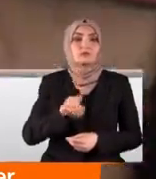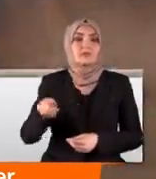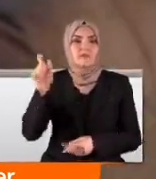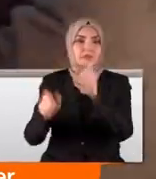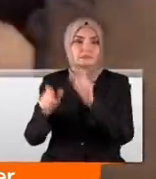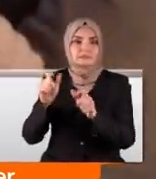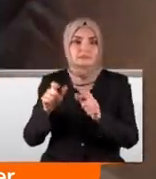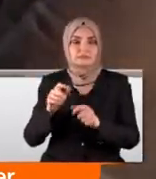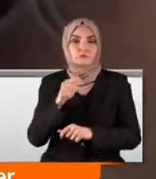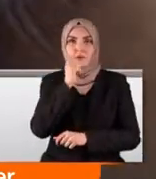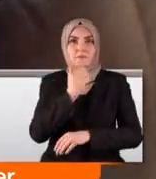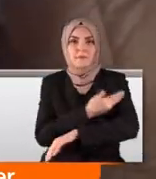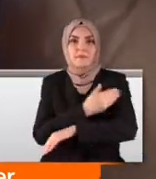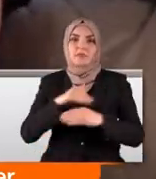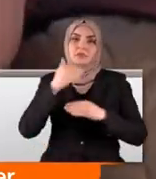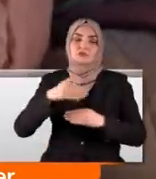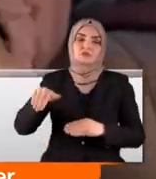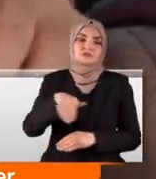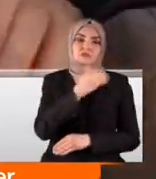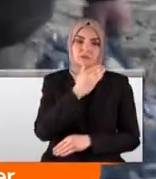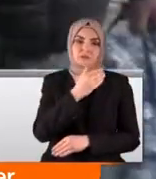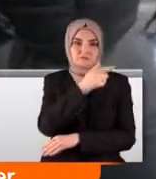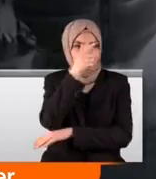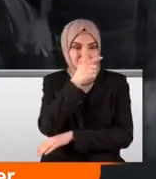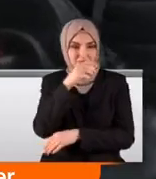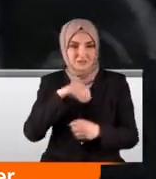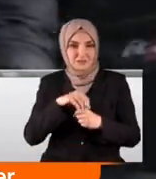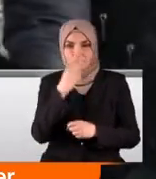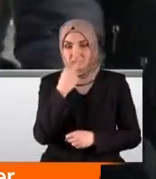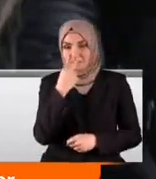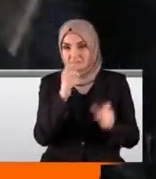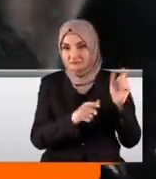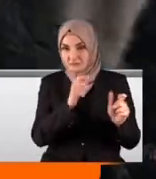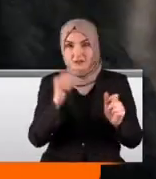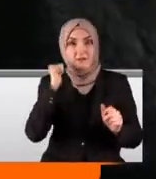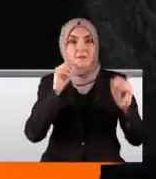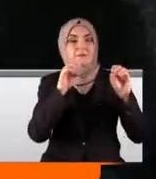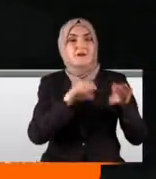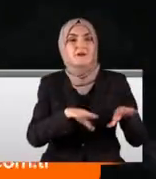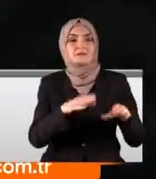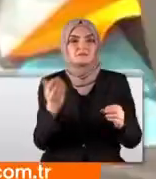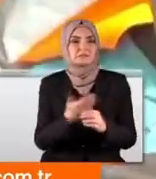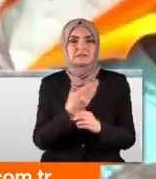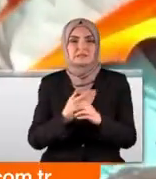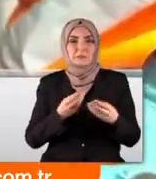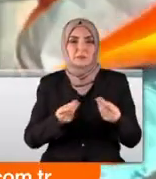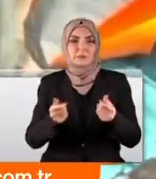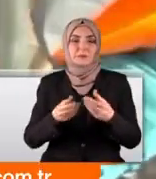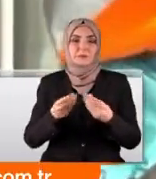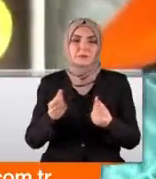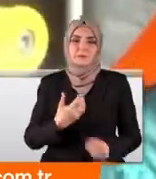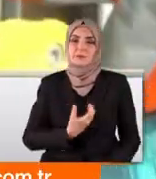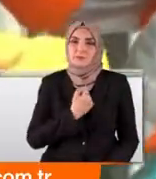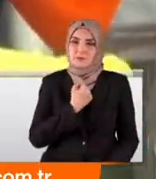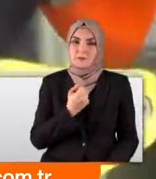endişeli kalabalıktan kameralara yansıyanlar arkalarında bıraktıkları yıkım yine yürek dağladı. Bazı anlarsa söze gerek